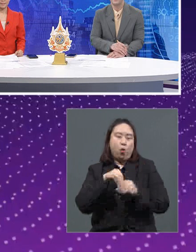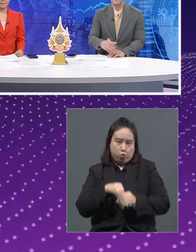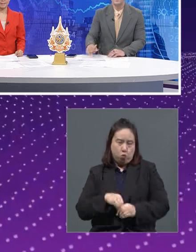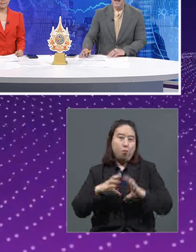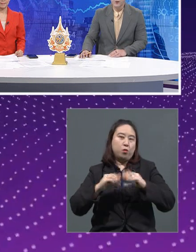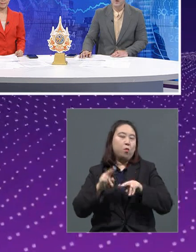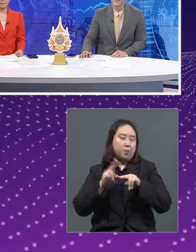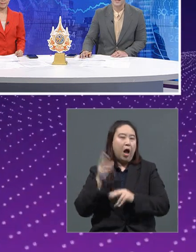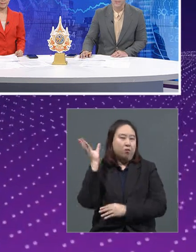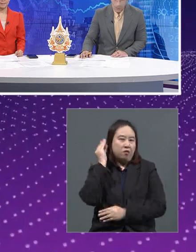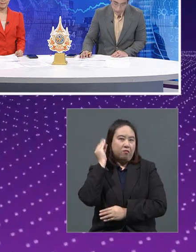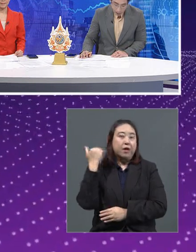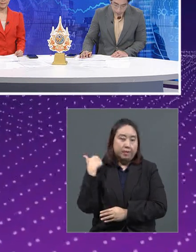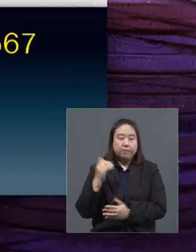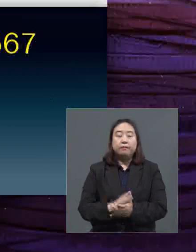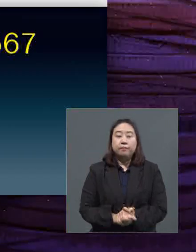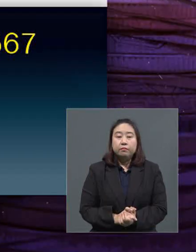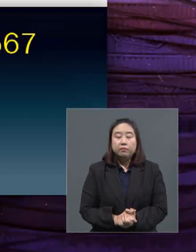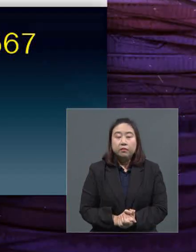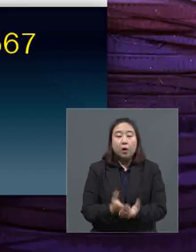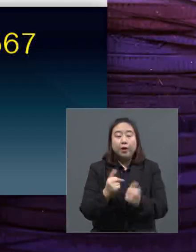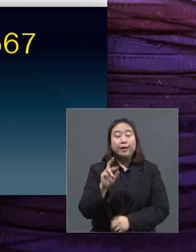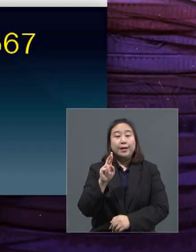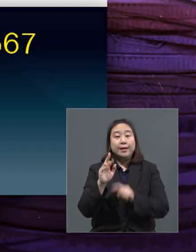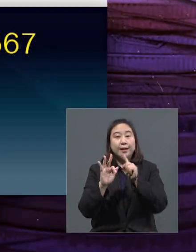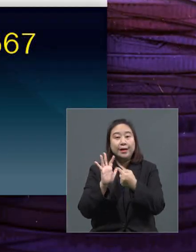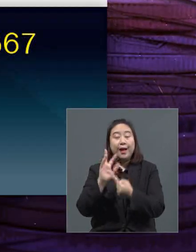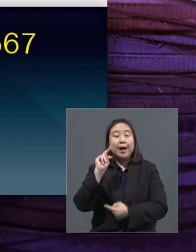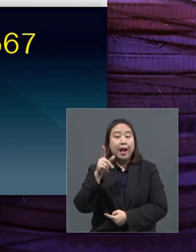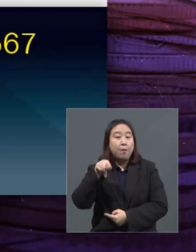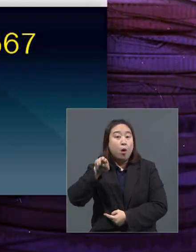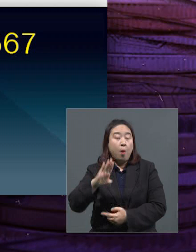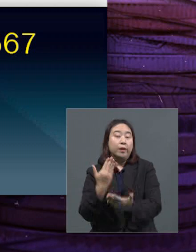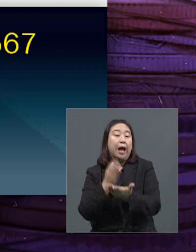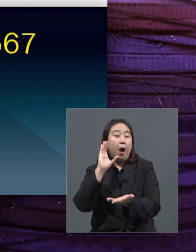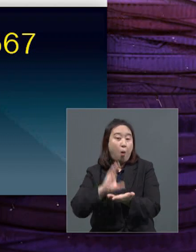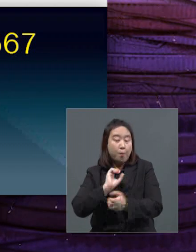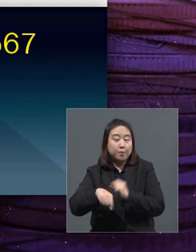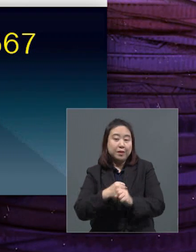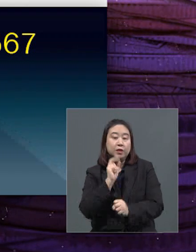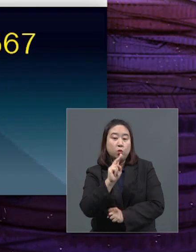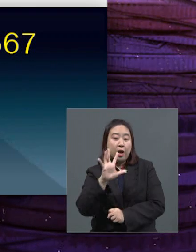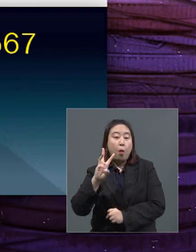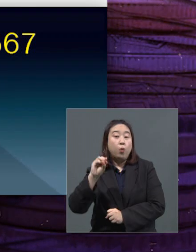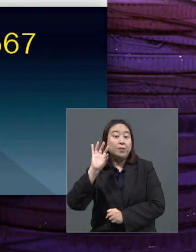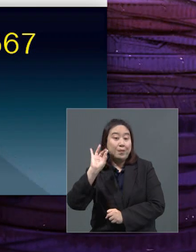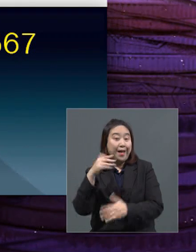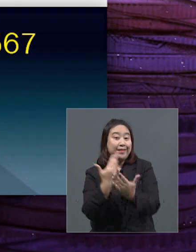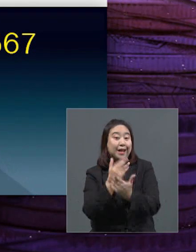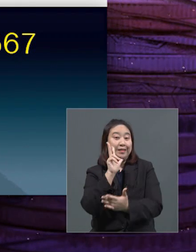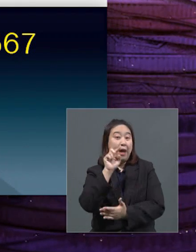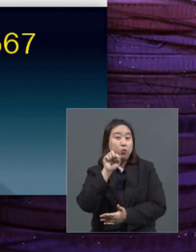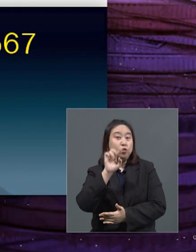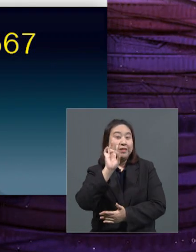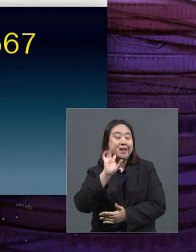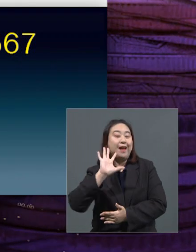ครับไปไล่ดูกันนะครับสำหรับร่างพ.ร.บงบปี 2568งเงิน 3.75ล้านล้านบาทนั้นท่านนายกบอกว่าจัด